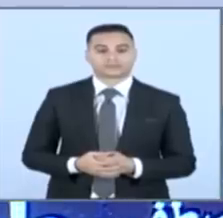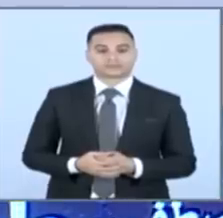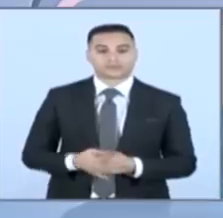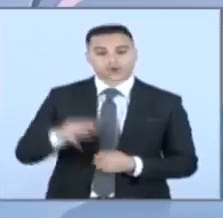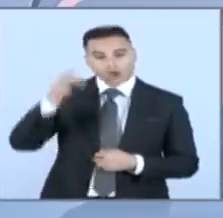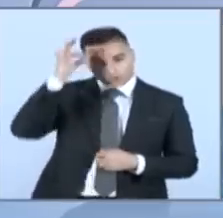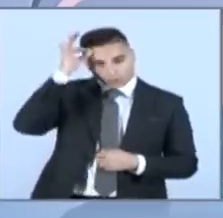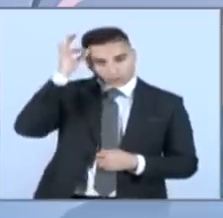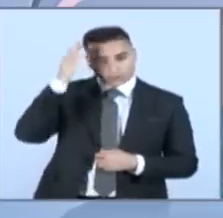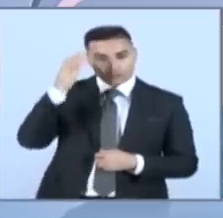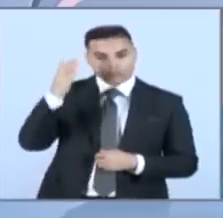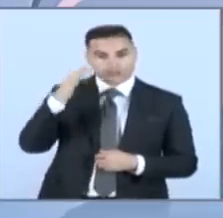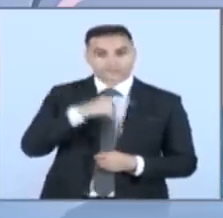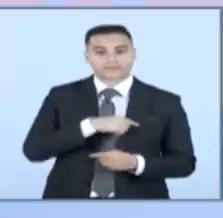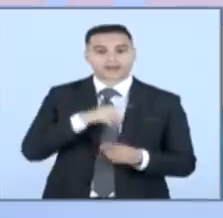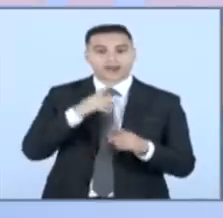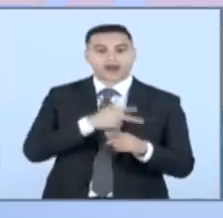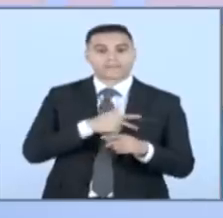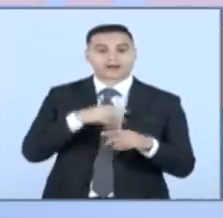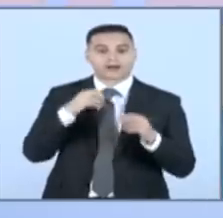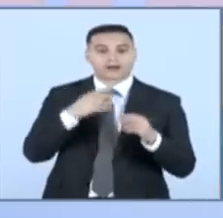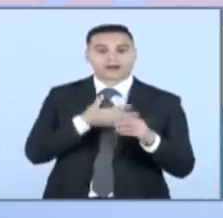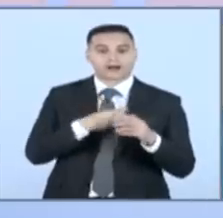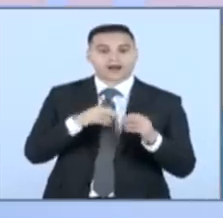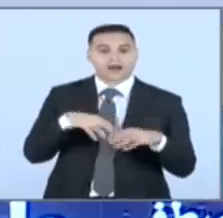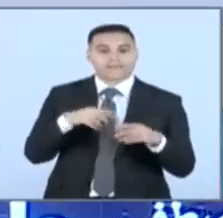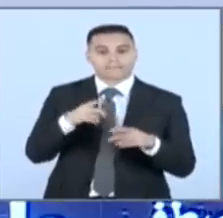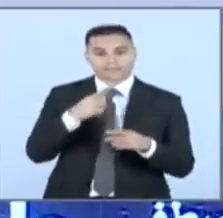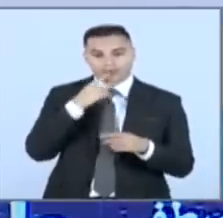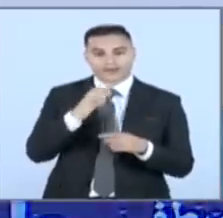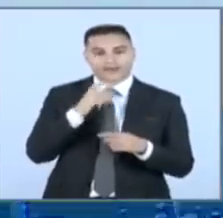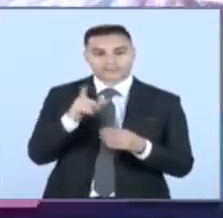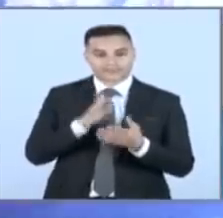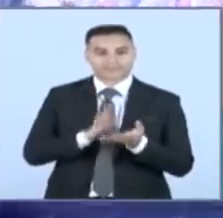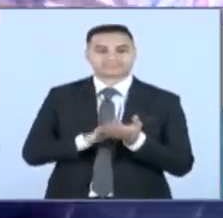تونس. بسم الله الرحمن الرحيم، الإجابة تونس. إجابة صحيحة،